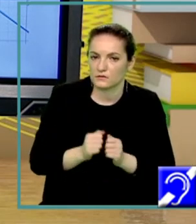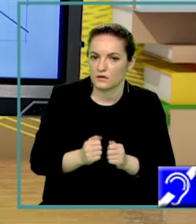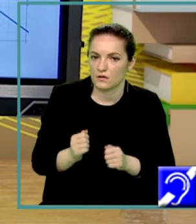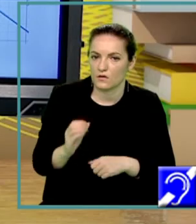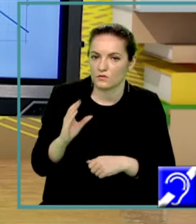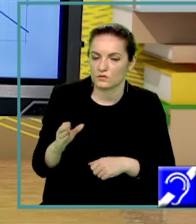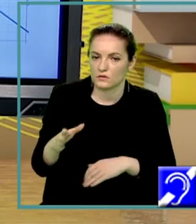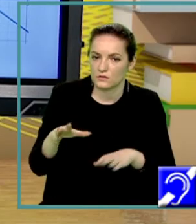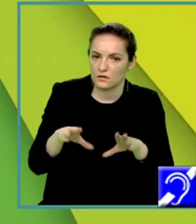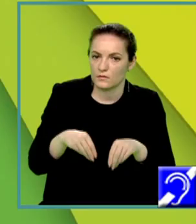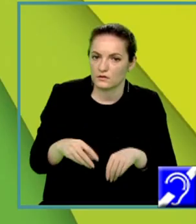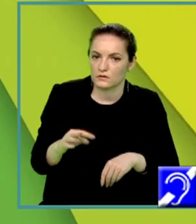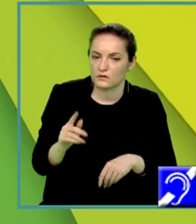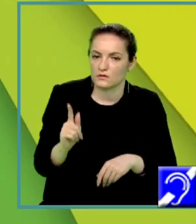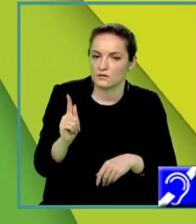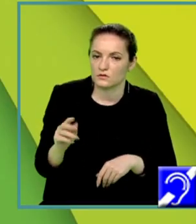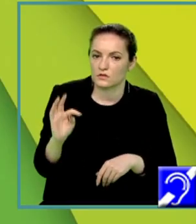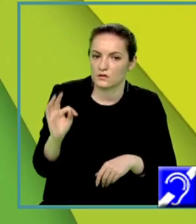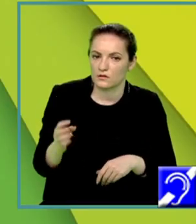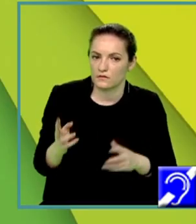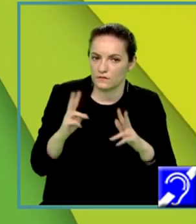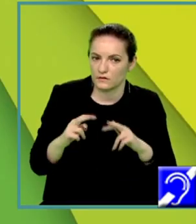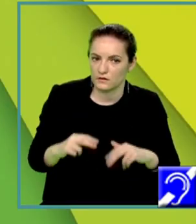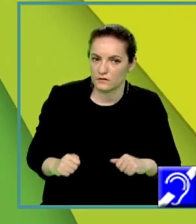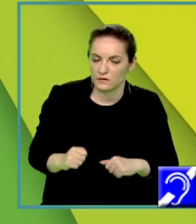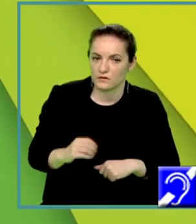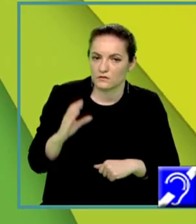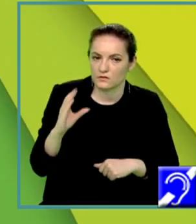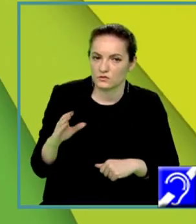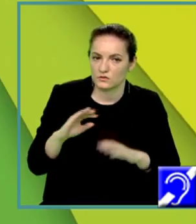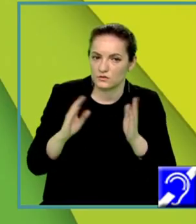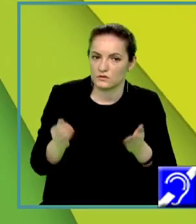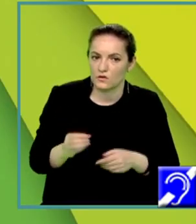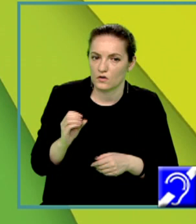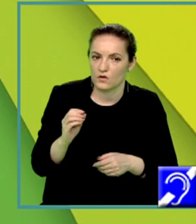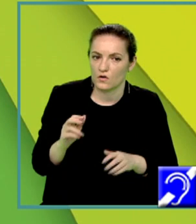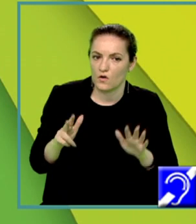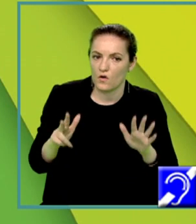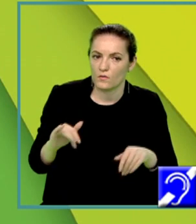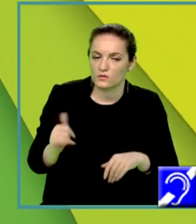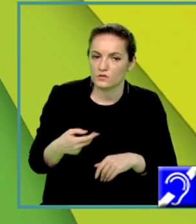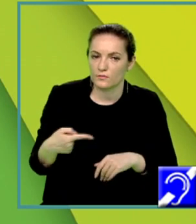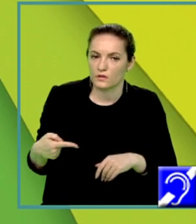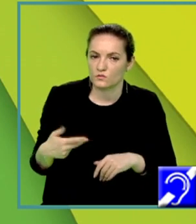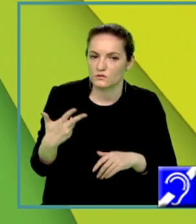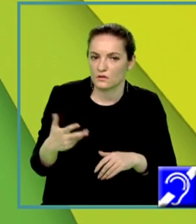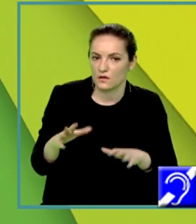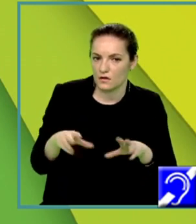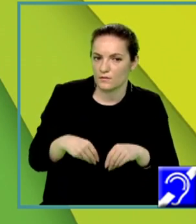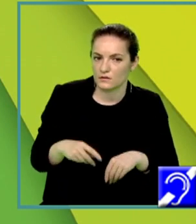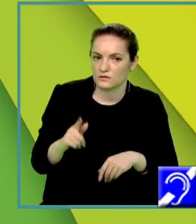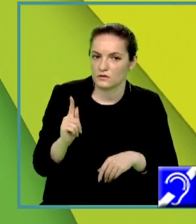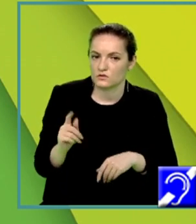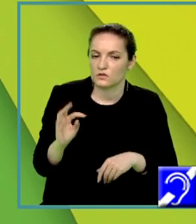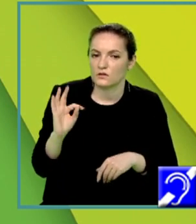aparțină graficului funcției. Deci vom verifica că C mare de coordonate 8 și minus 3 aparține graficului funcției.